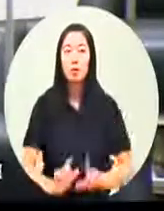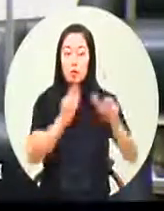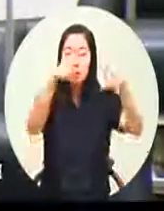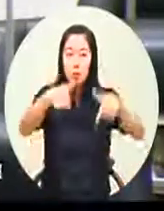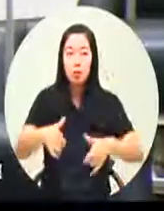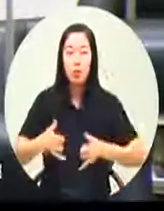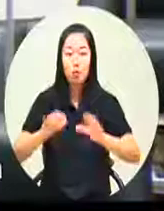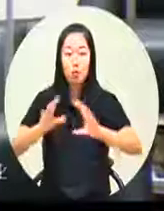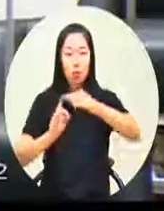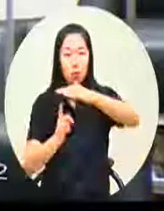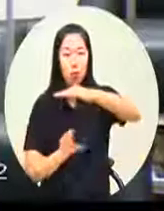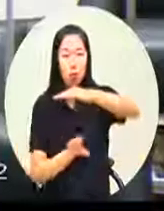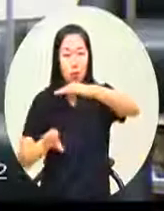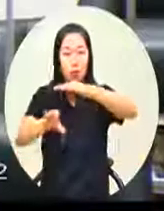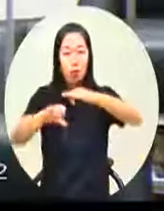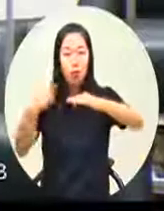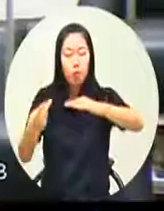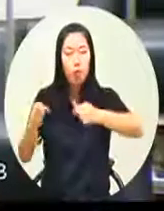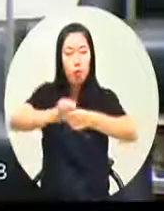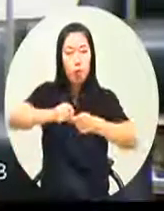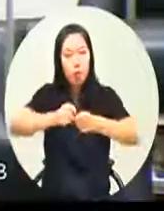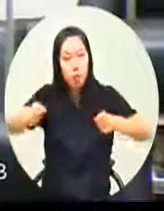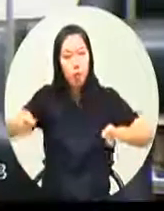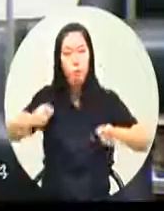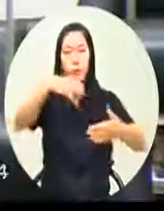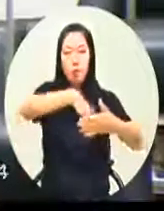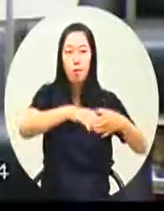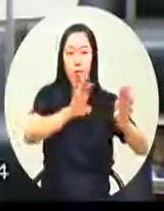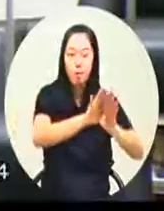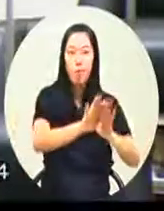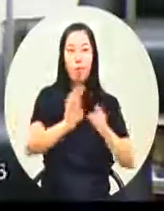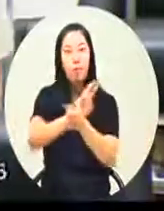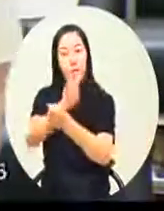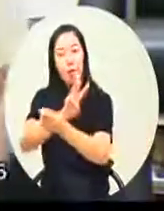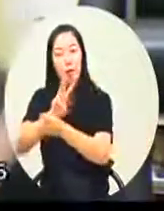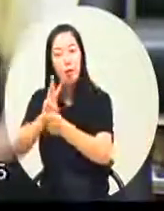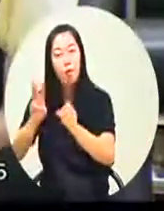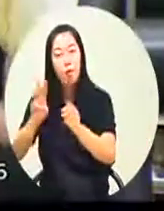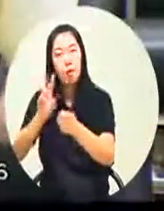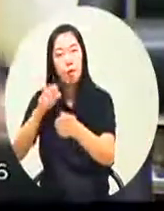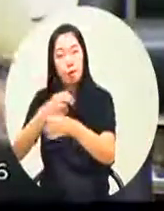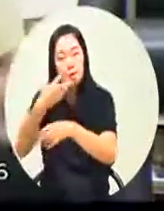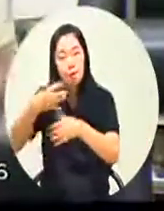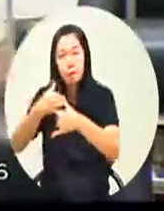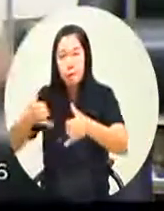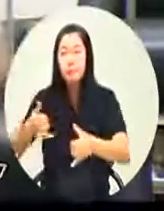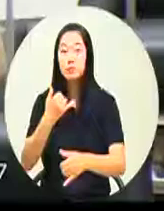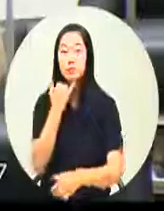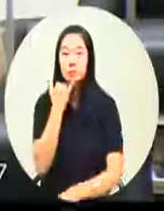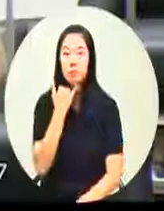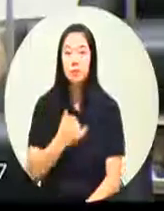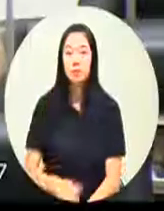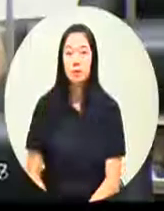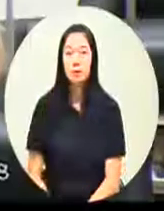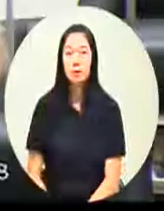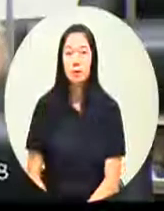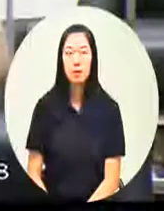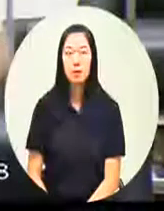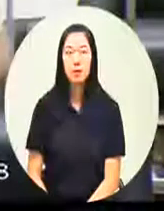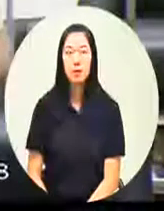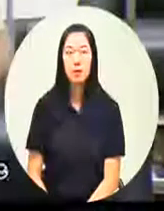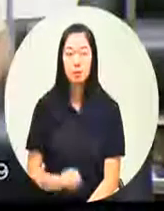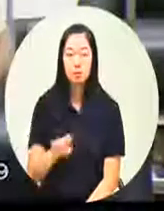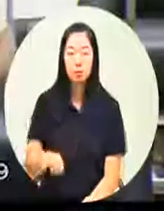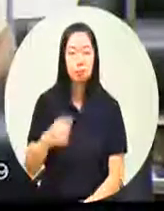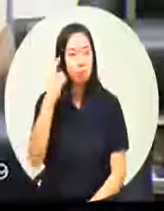道，希望能够延长到内门，延长到三林，这个我在讲嘛。但是这个呢，是一个比较